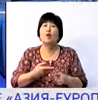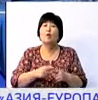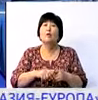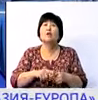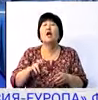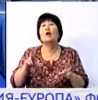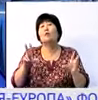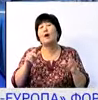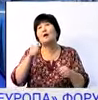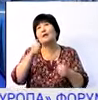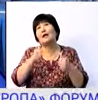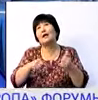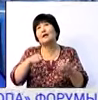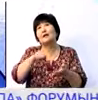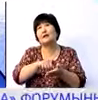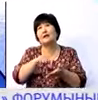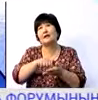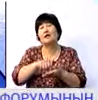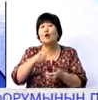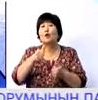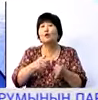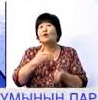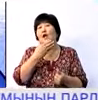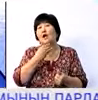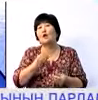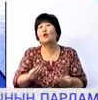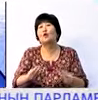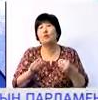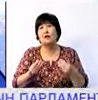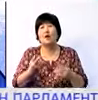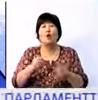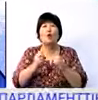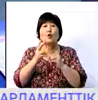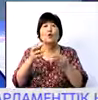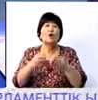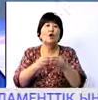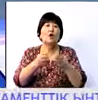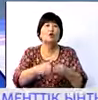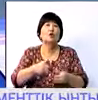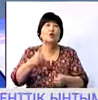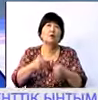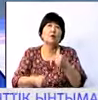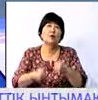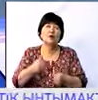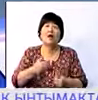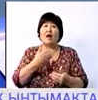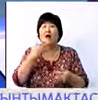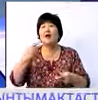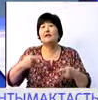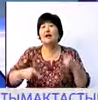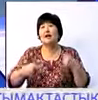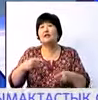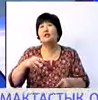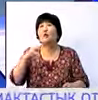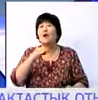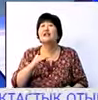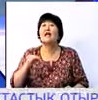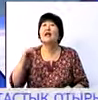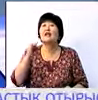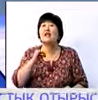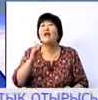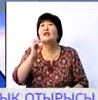Бағы мен бабы қатар келіскен балуандар турнирдің көркін қыздырды. 12 жұпты құраған спортшылар арасында ақтық айқаста Мақсат Исағабылов